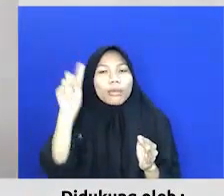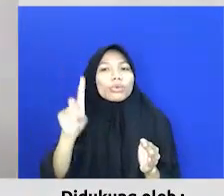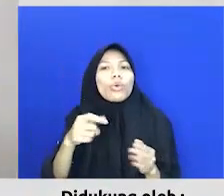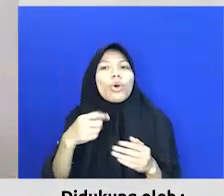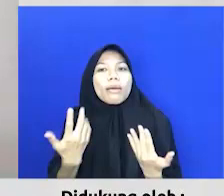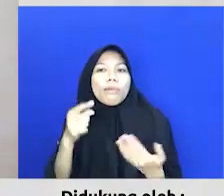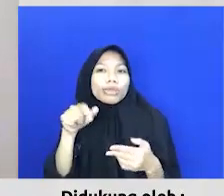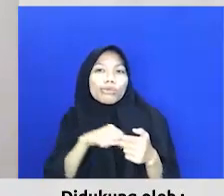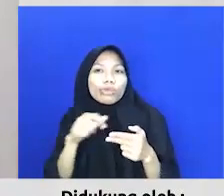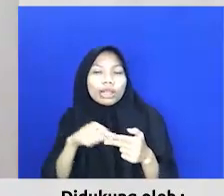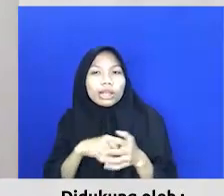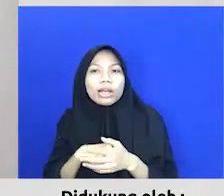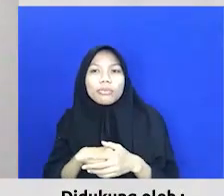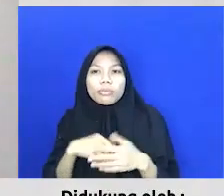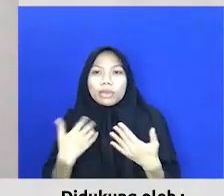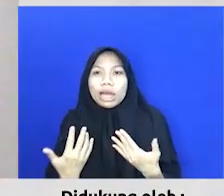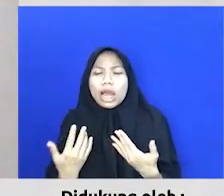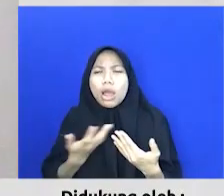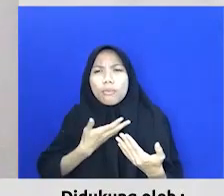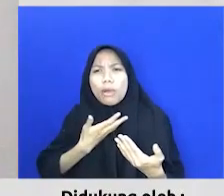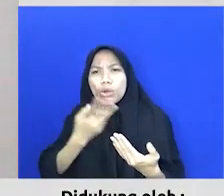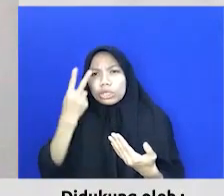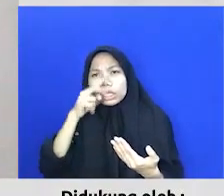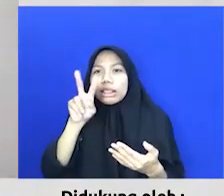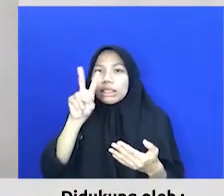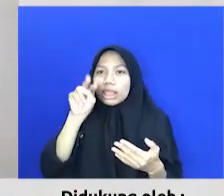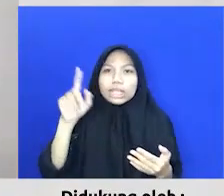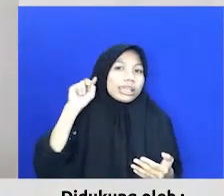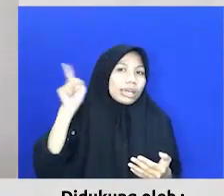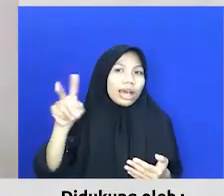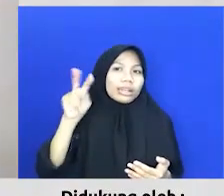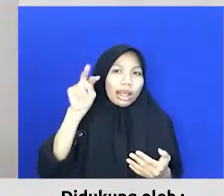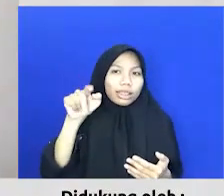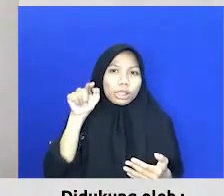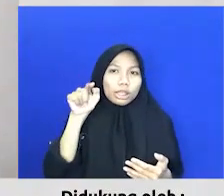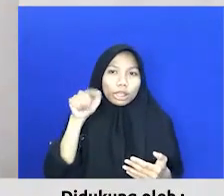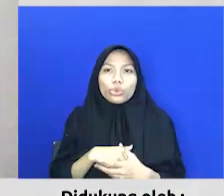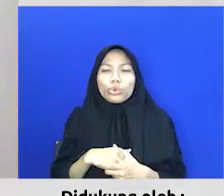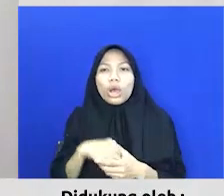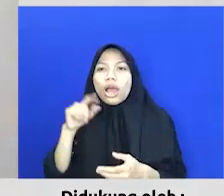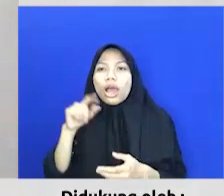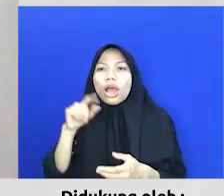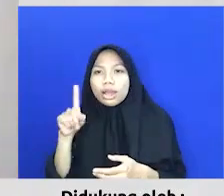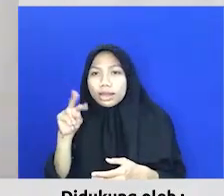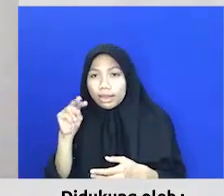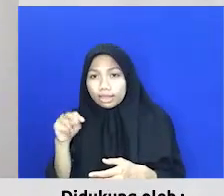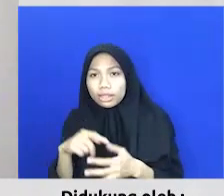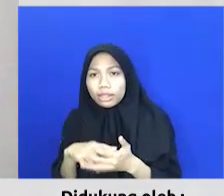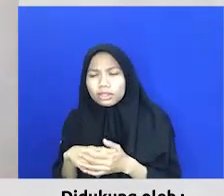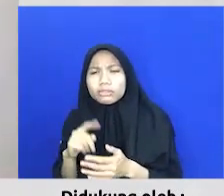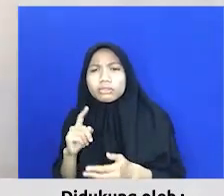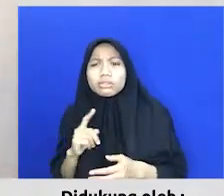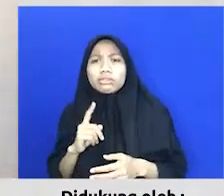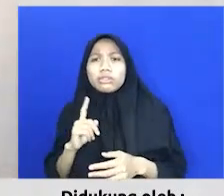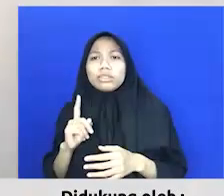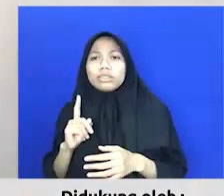sih yang paling saat ini yang menjadi apa ingredients yang paling utama gitu kalau menurut pemahaman saya